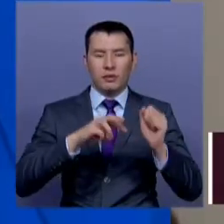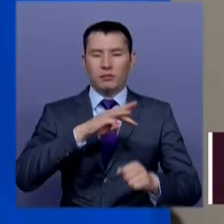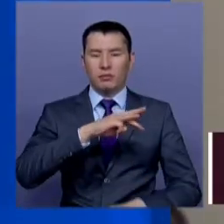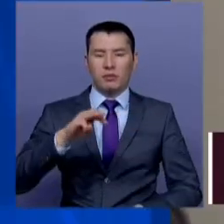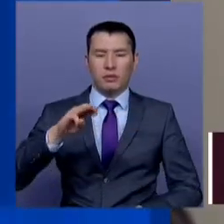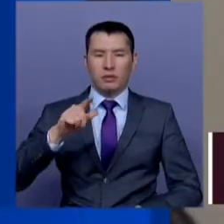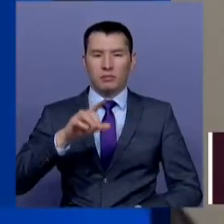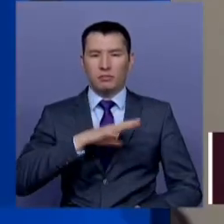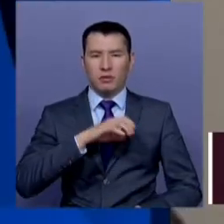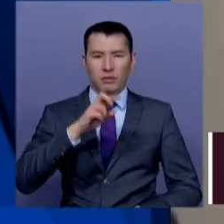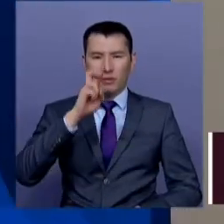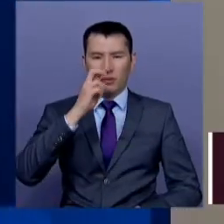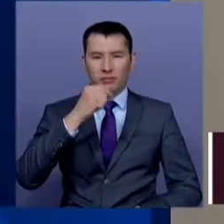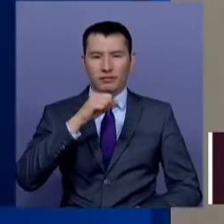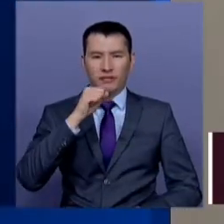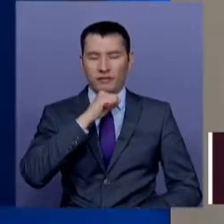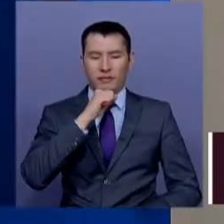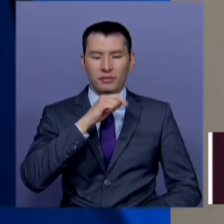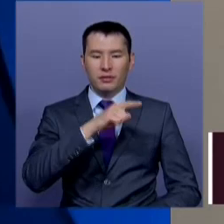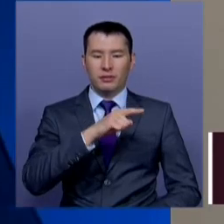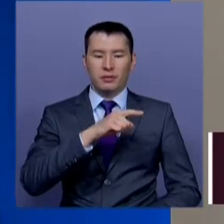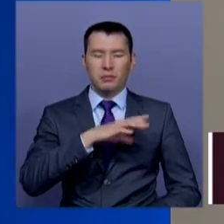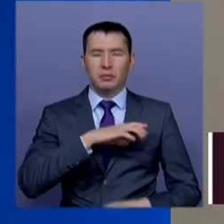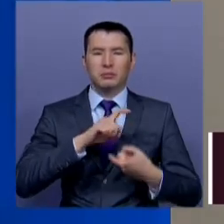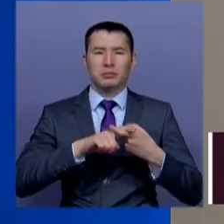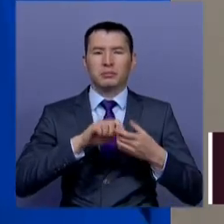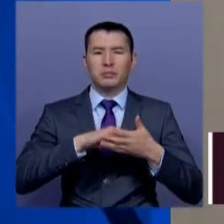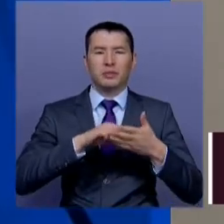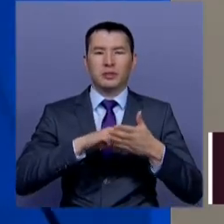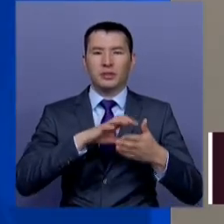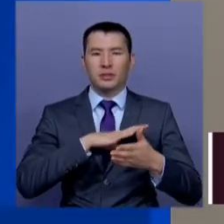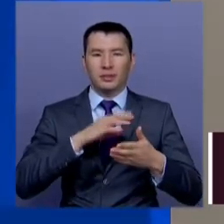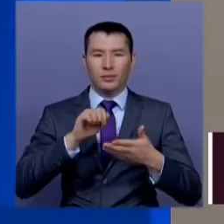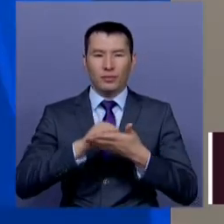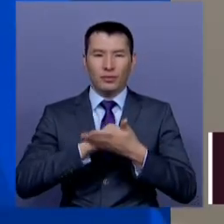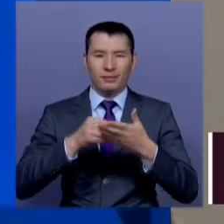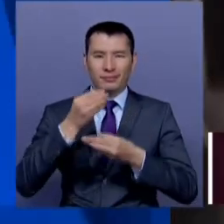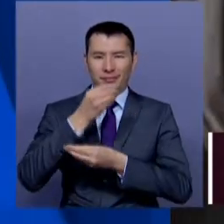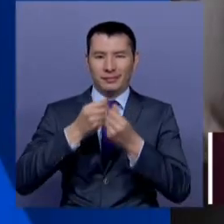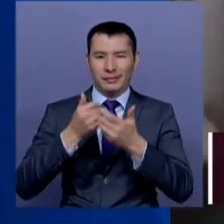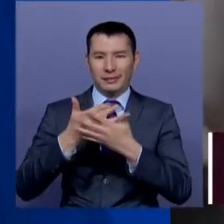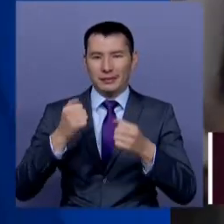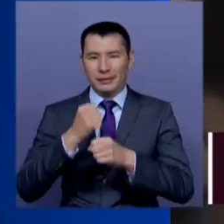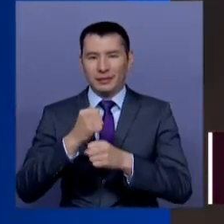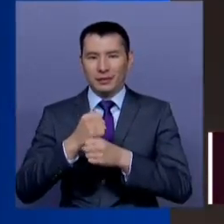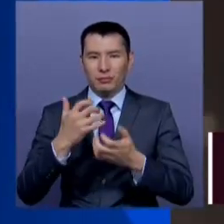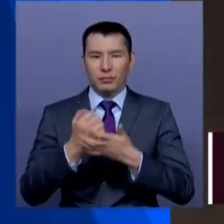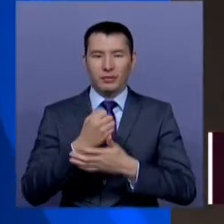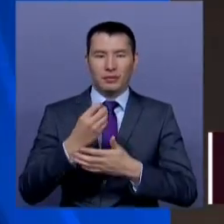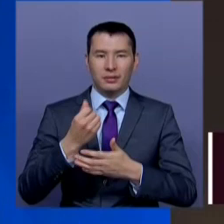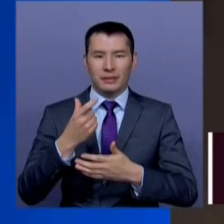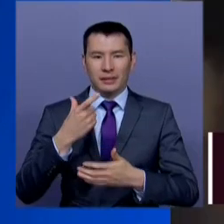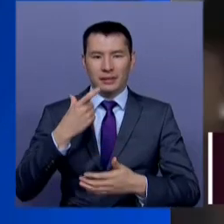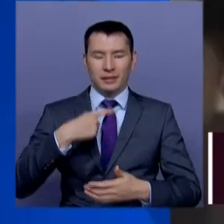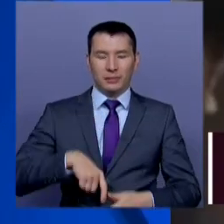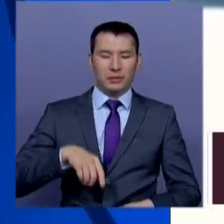центра индустрии и экспорта «Квазиндастри» осужденные похитили путем оформления подконтрольных предприятий на подставных лиц, которыми сами